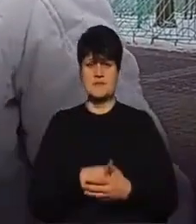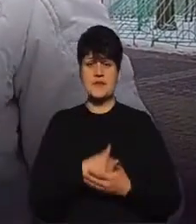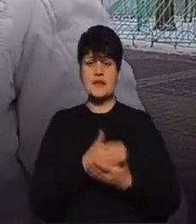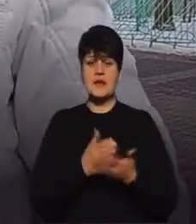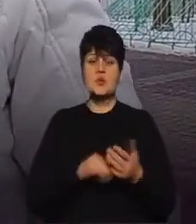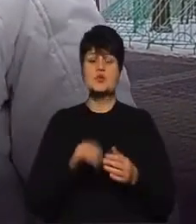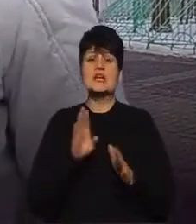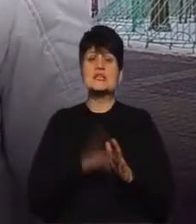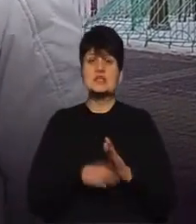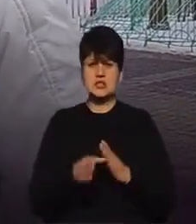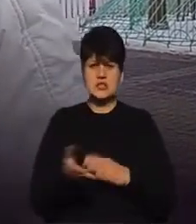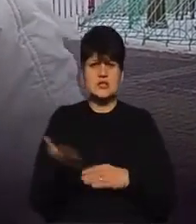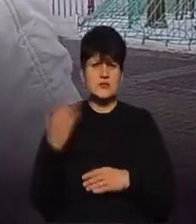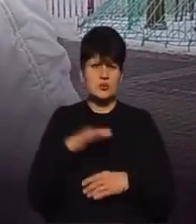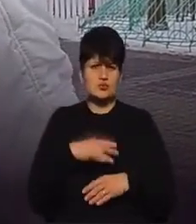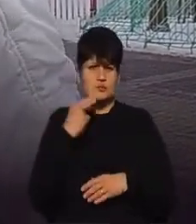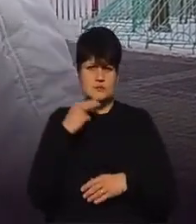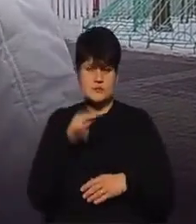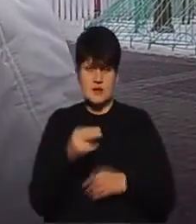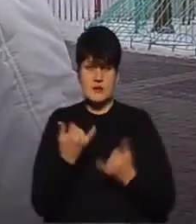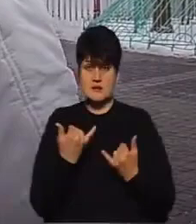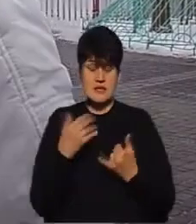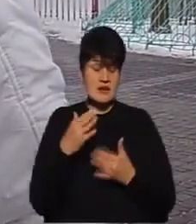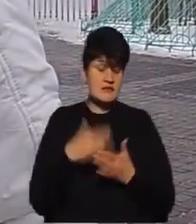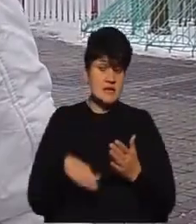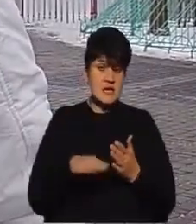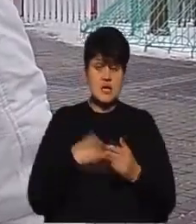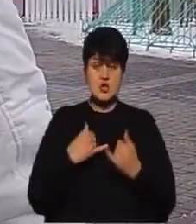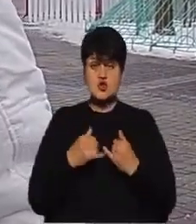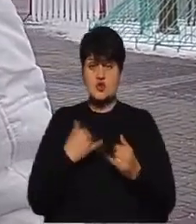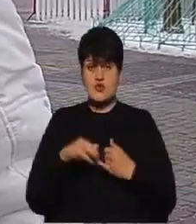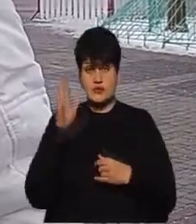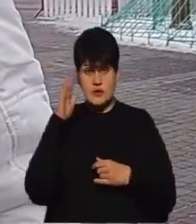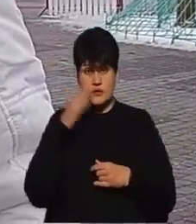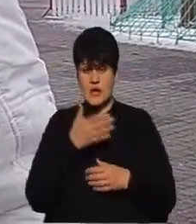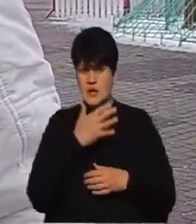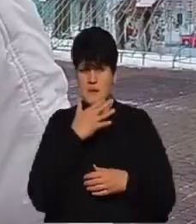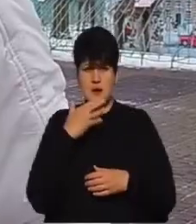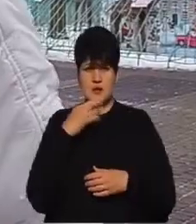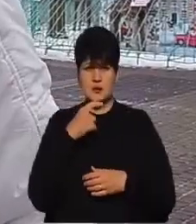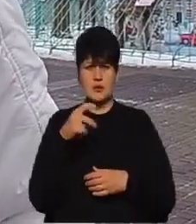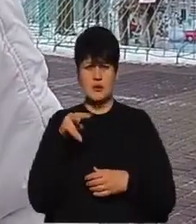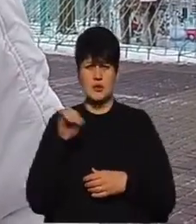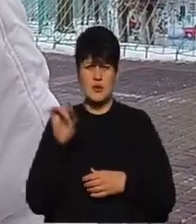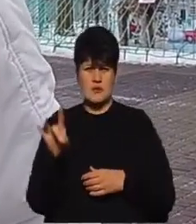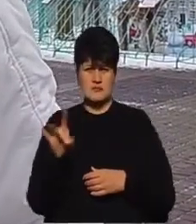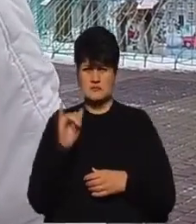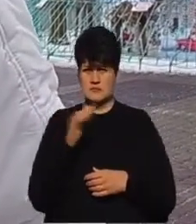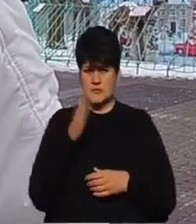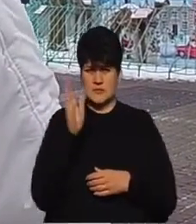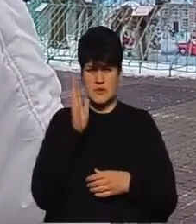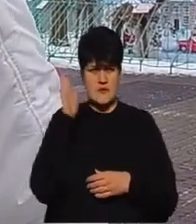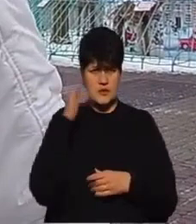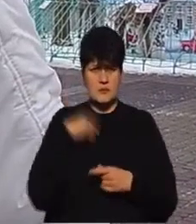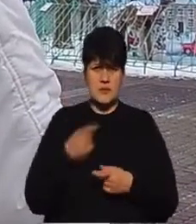колись була трошки ліпша, а зараз то взагалі вода жовта, дуже багато хлору, дуже погана вода. Ми привозимо з села,